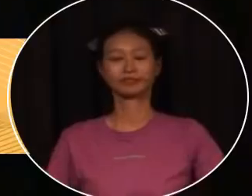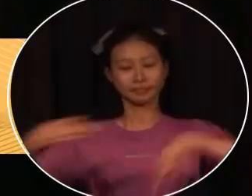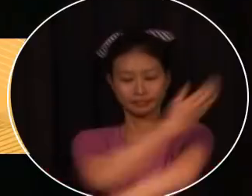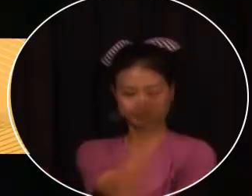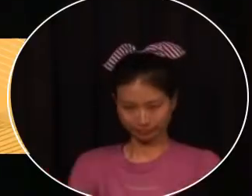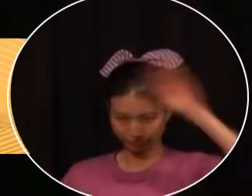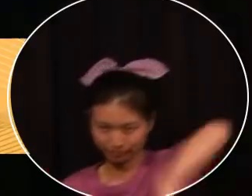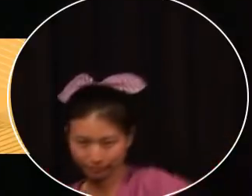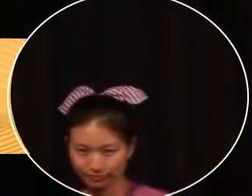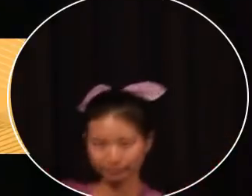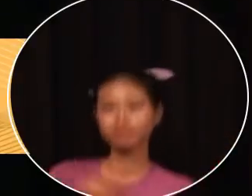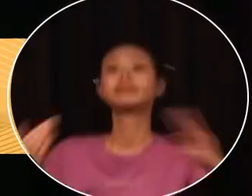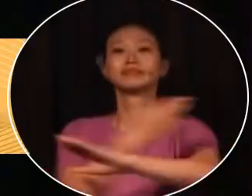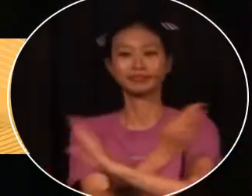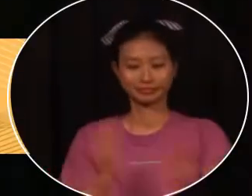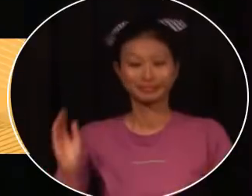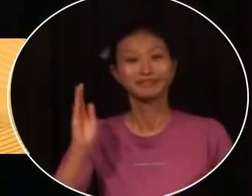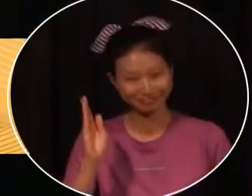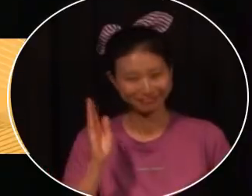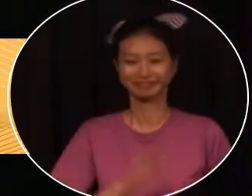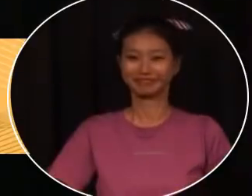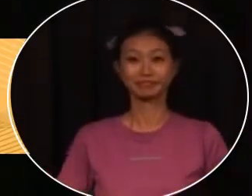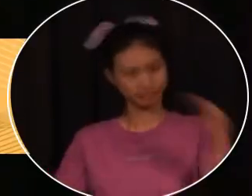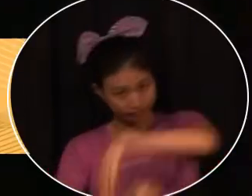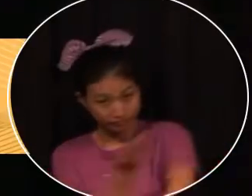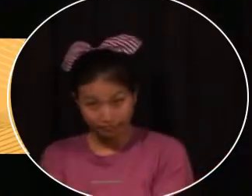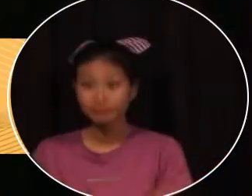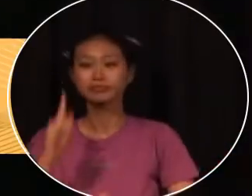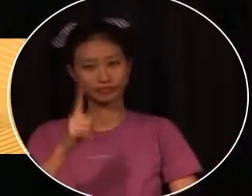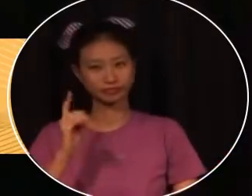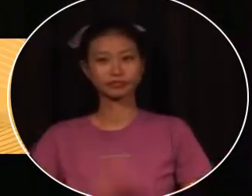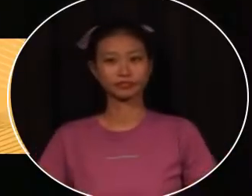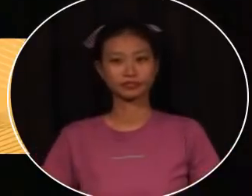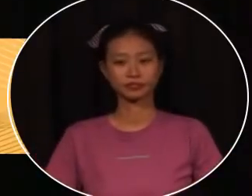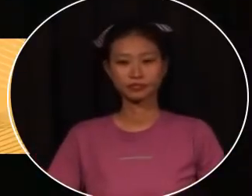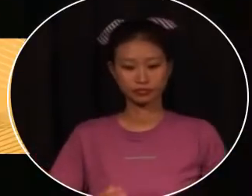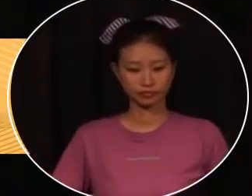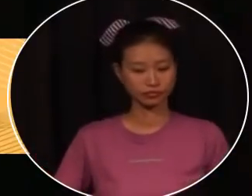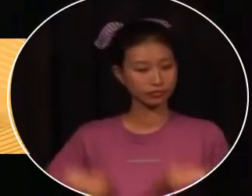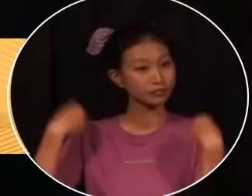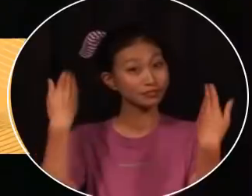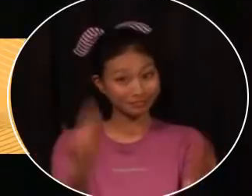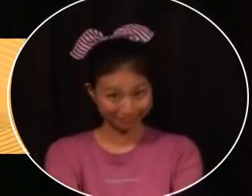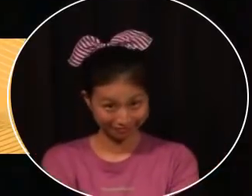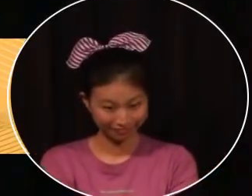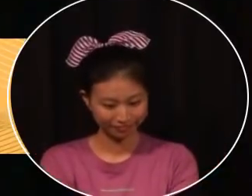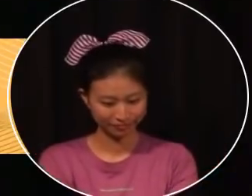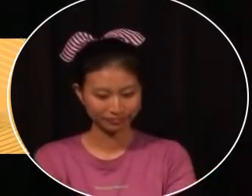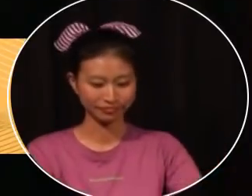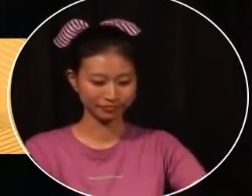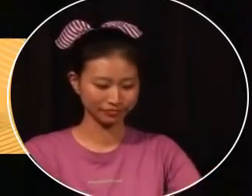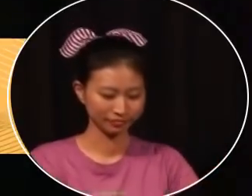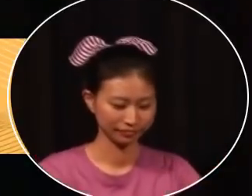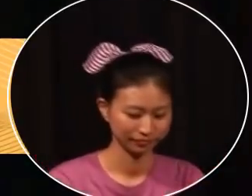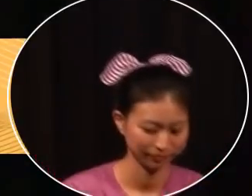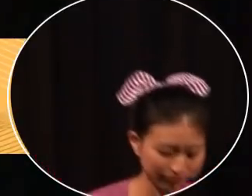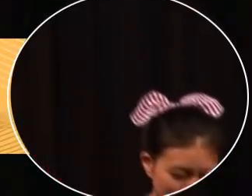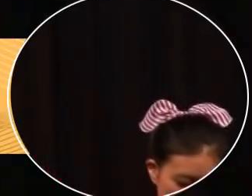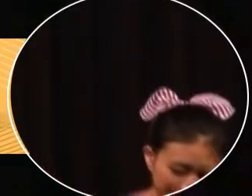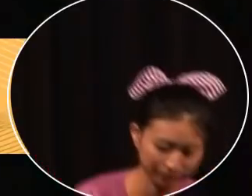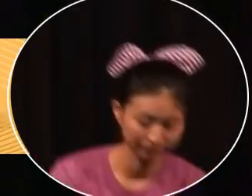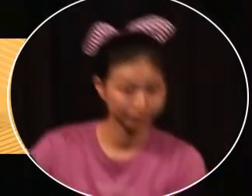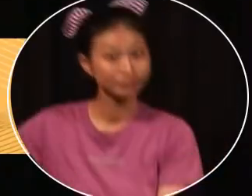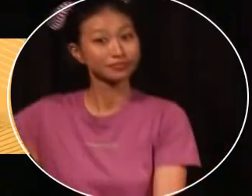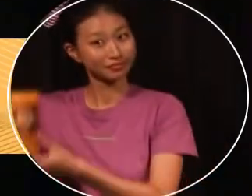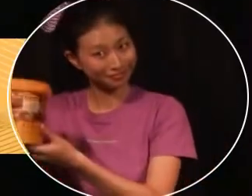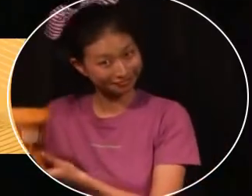是我们不能这样子强求所有的老板都是非常优秀的老板，那些比较不优秀的老板，我们就要教他如何赚钱。那等到他们真的赚钱，就